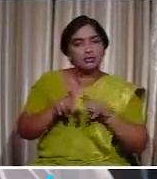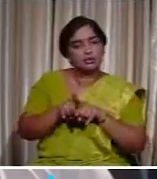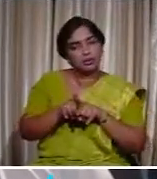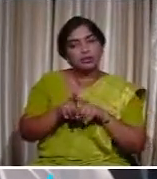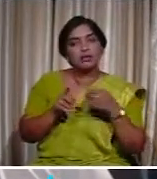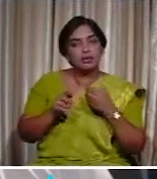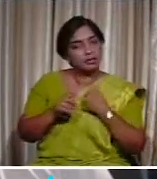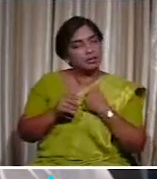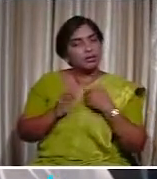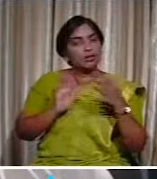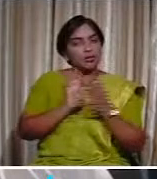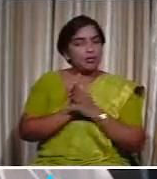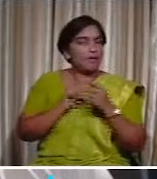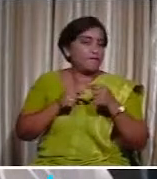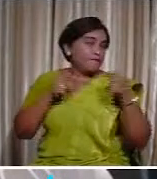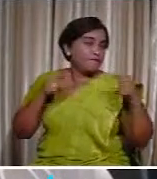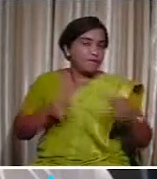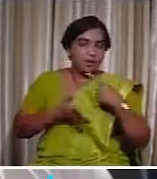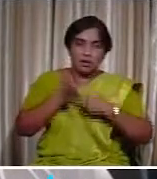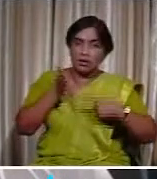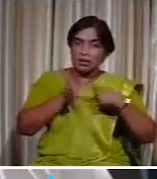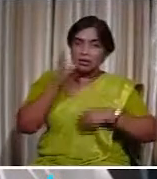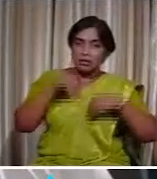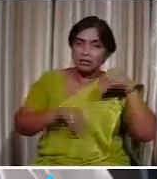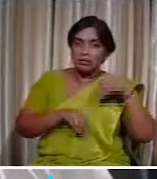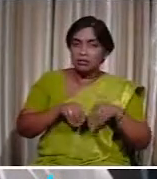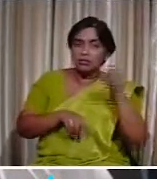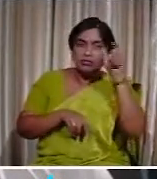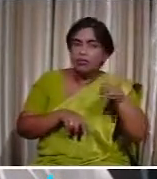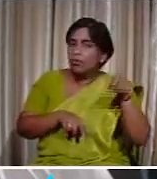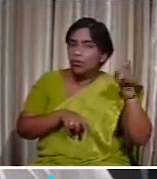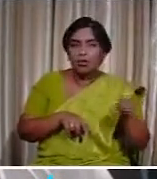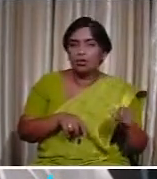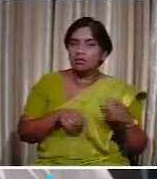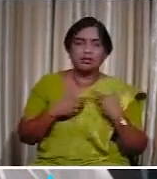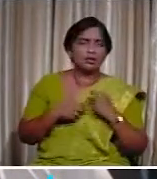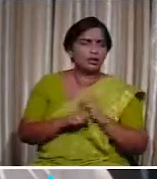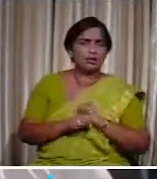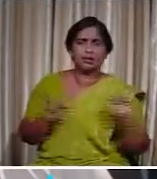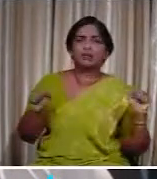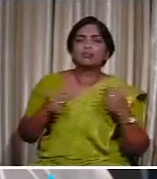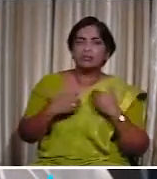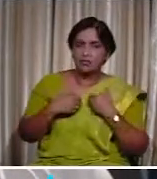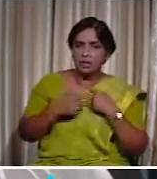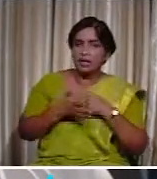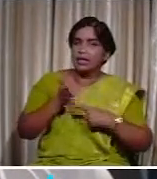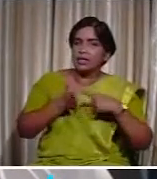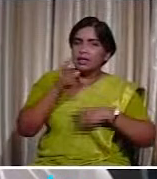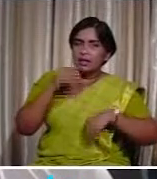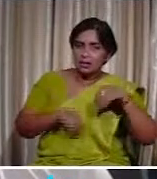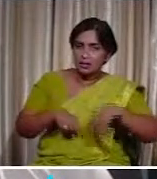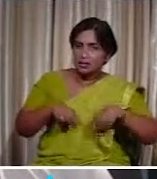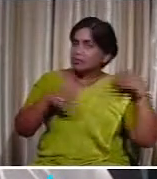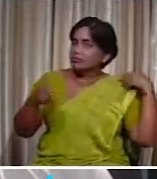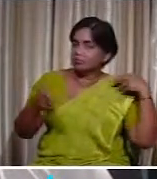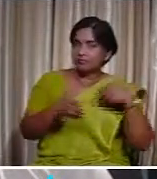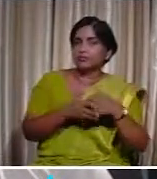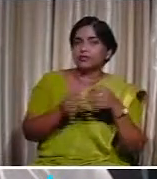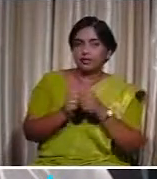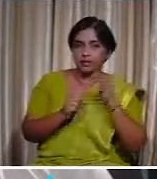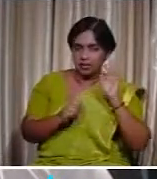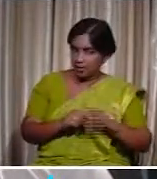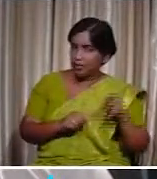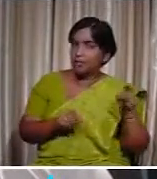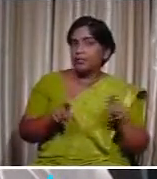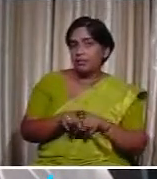कथानायकतुमनि मात एक्क विरुद्धव देशपालन विरुद्धवादीन् कियला कोटसक् नैति तरमट मगे देशपालने मम मे ताक् दूरट कल्ला तियेनवा